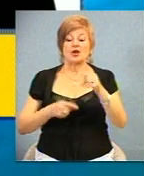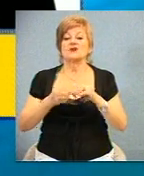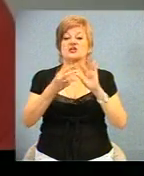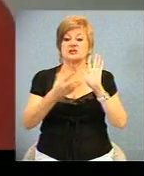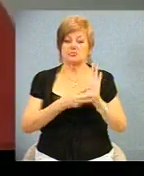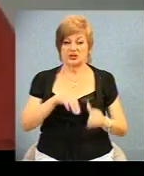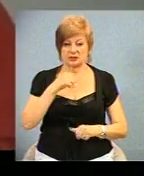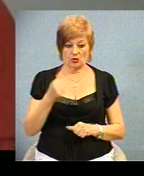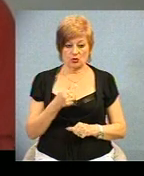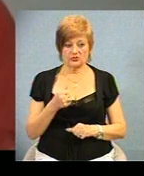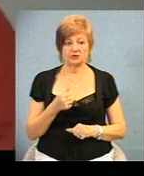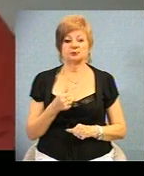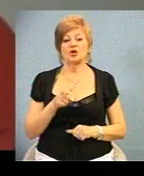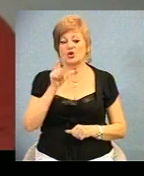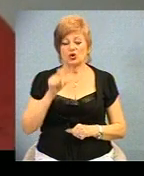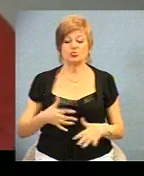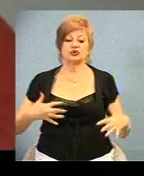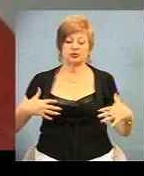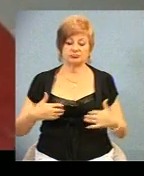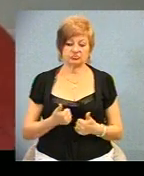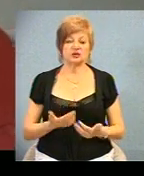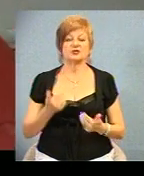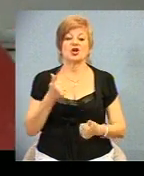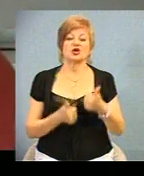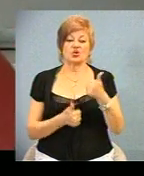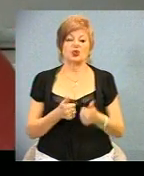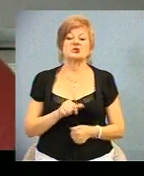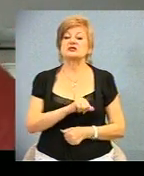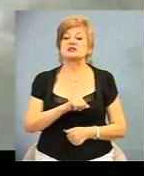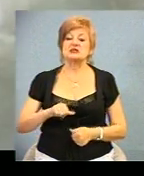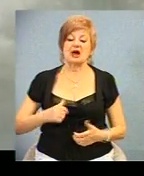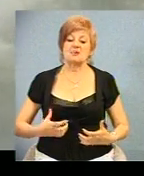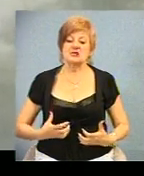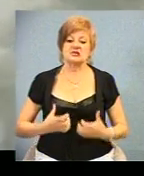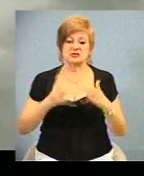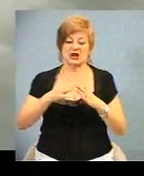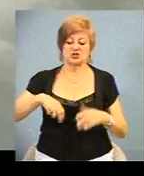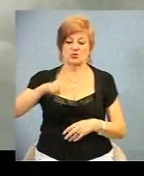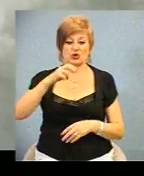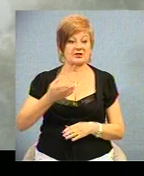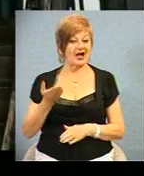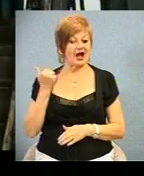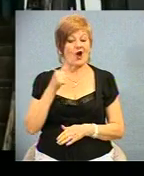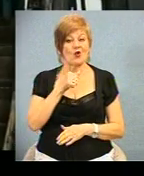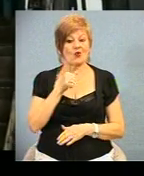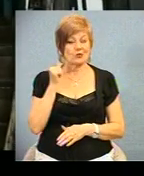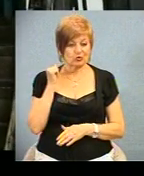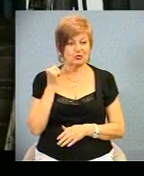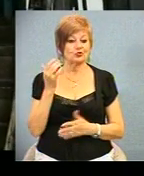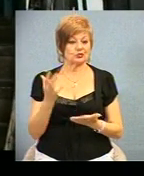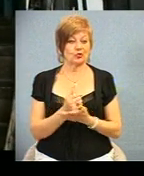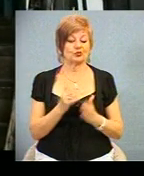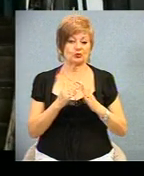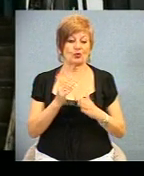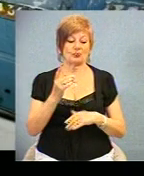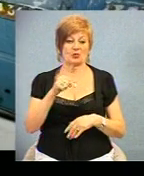2018. Зневірившись, люди вирішили взяти участь у конкурсі найстрашніших під'їздів. Минулорічний переможець, перший під'їзд будинку номер 1А на